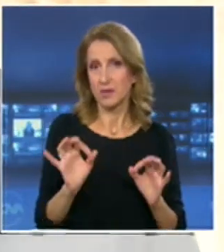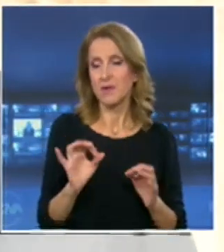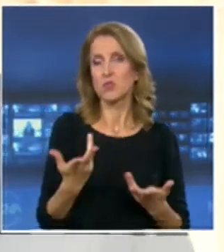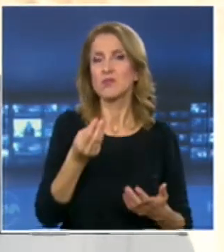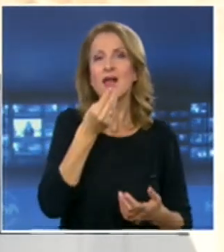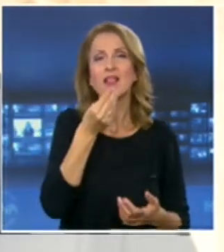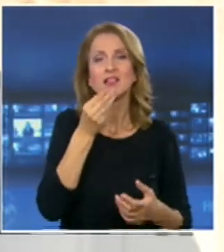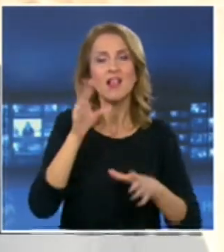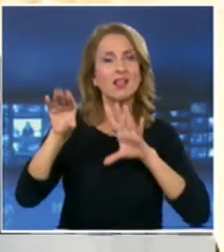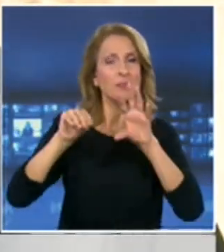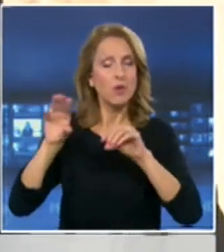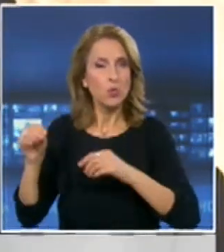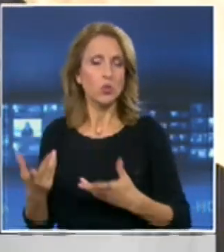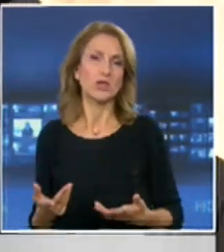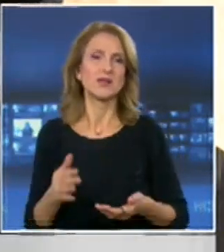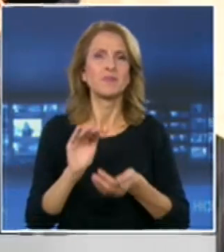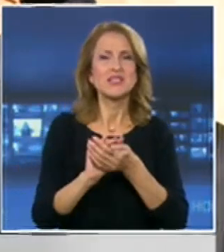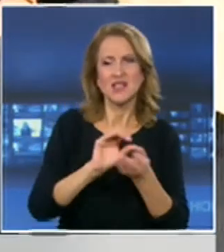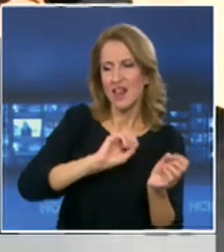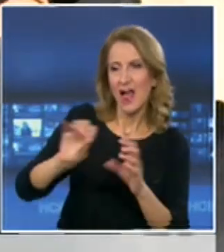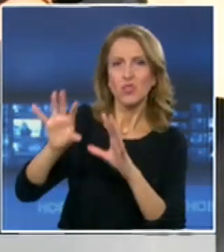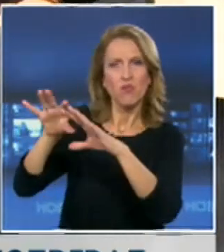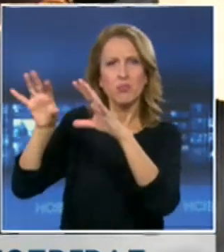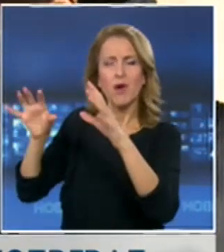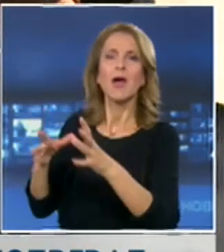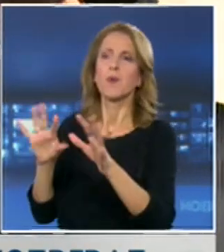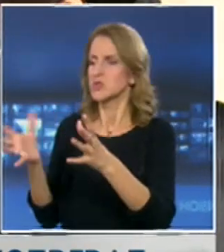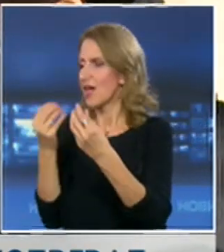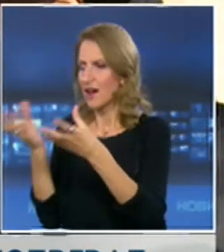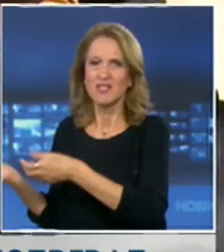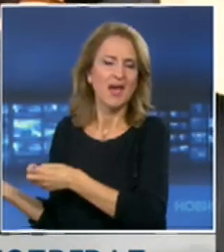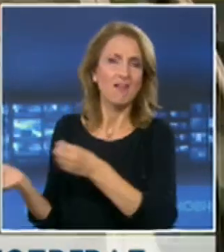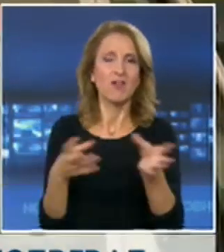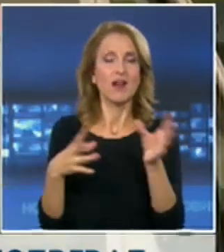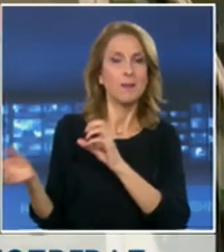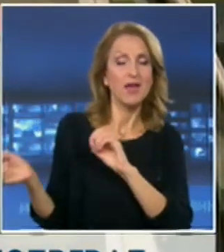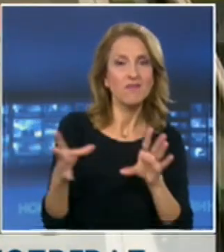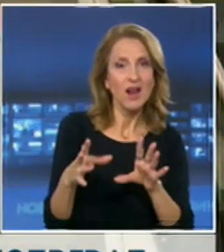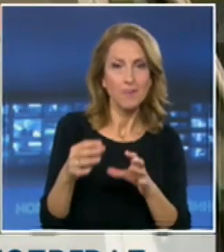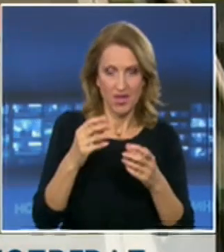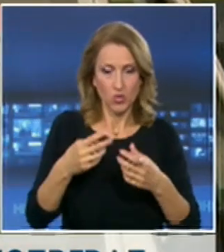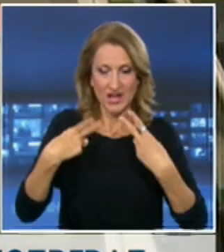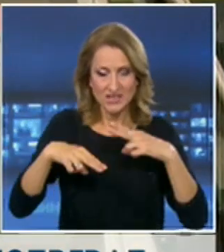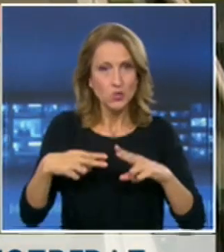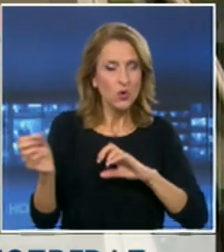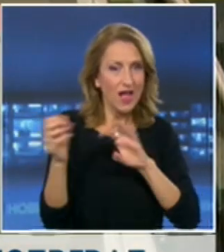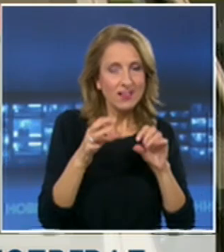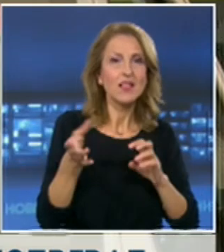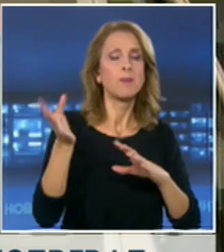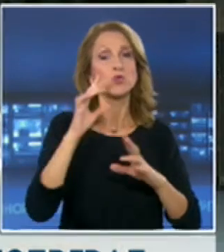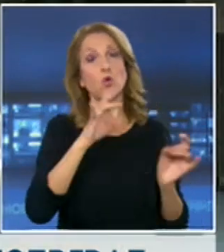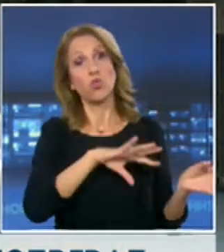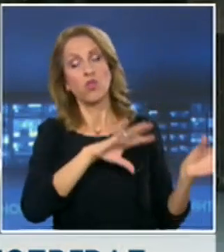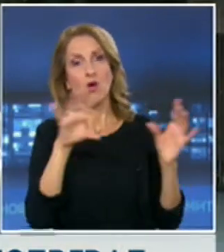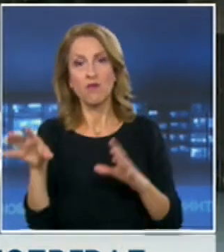хранителни продукти, които са оставени по складовете, всичко се изхвърля, след това пак наново всичко трябва да се зареди. А кметът Томов си изказа скептично и за друго